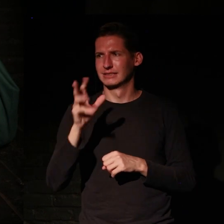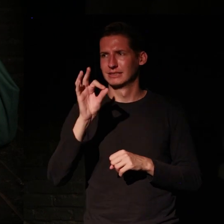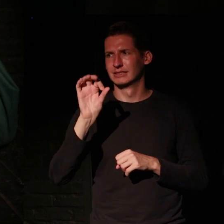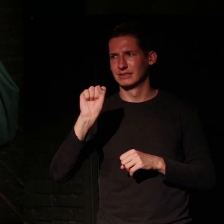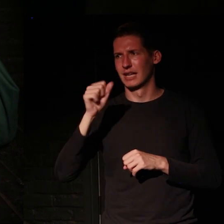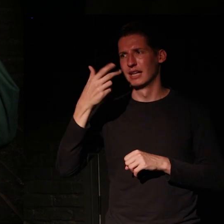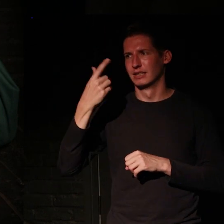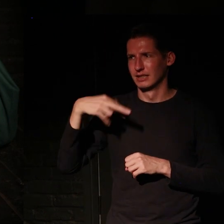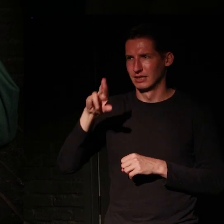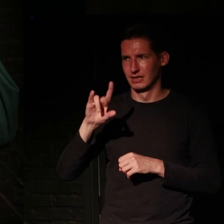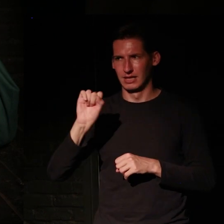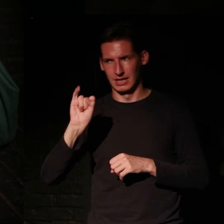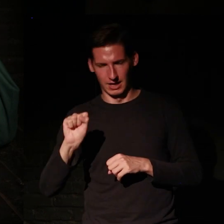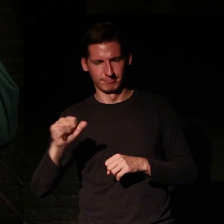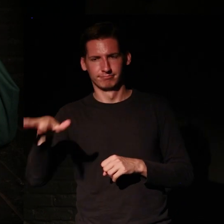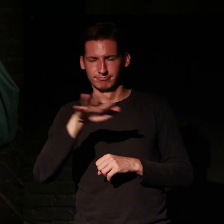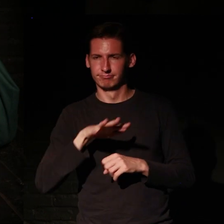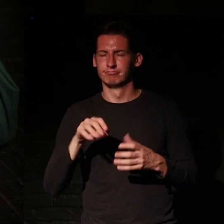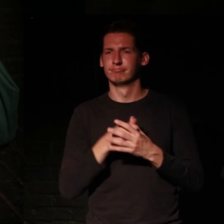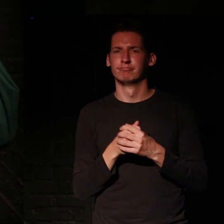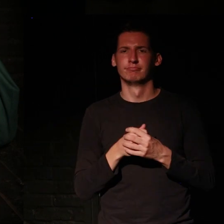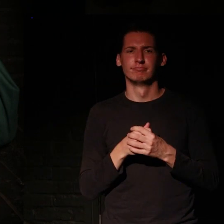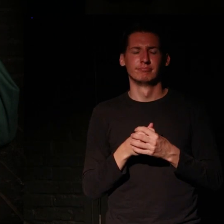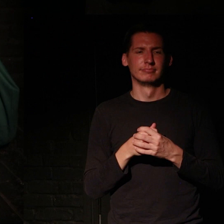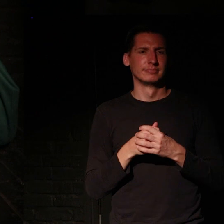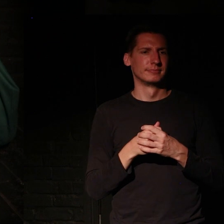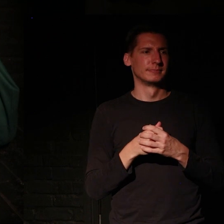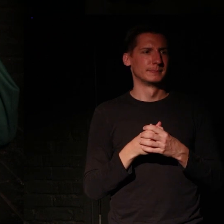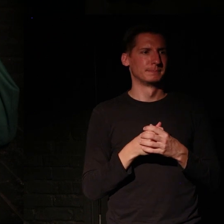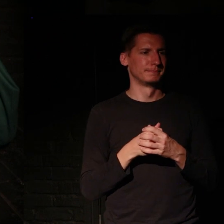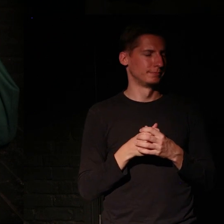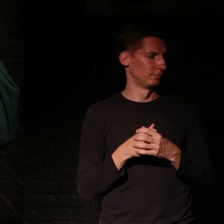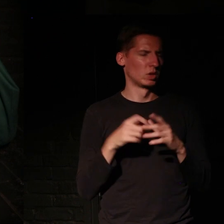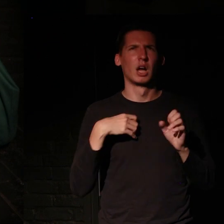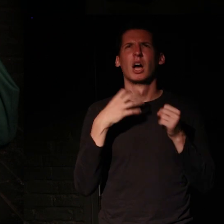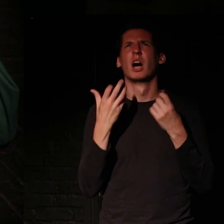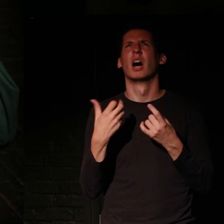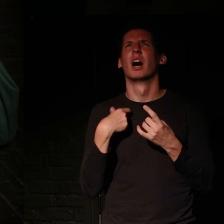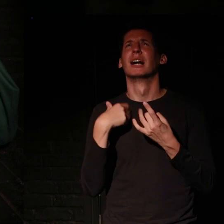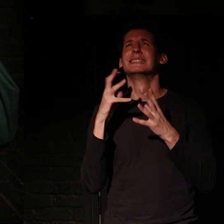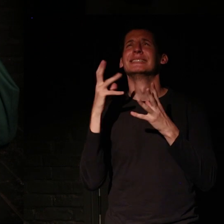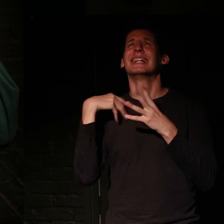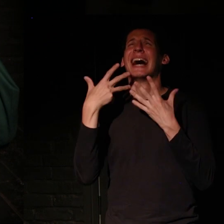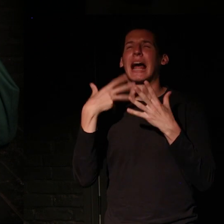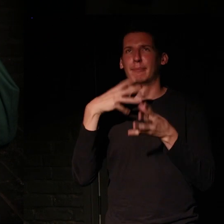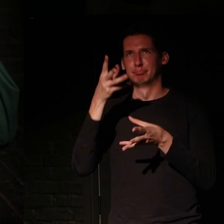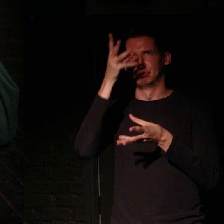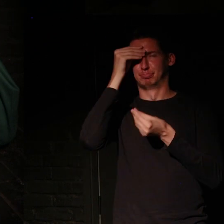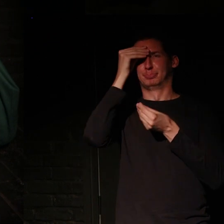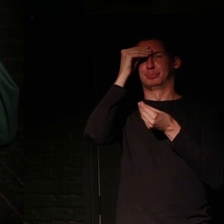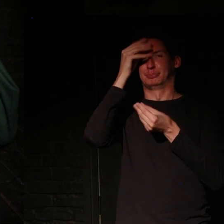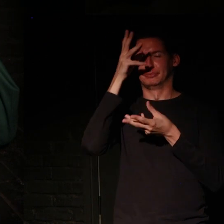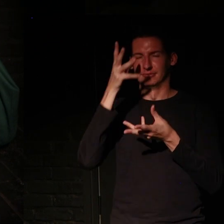ten czynnik wchodzi. Coś tam, ale zapomniałam do